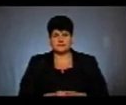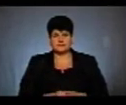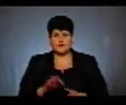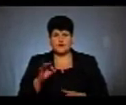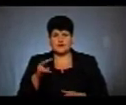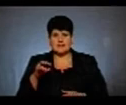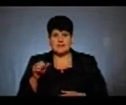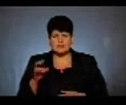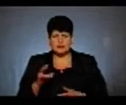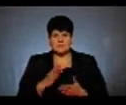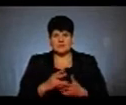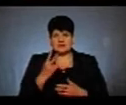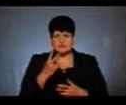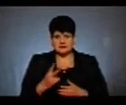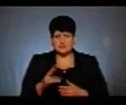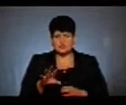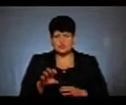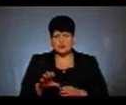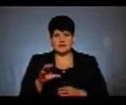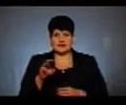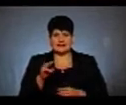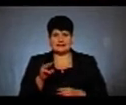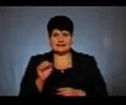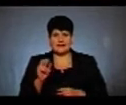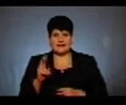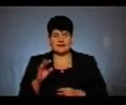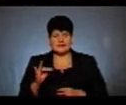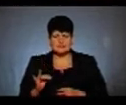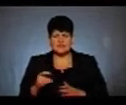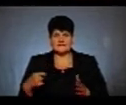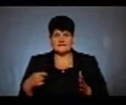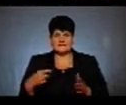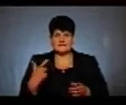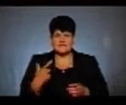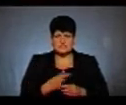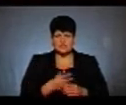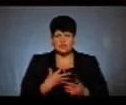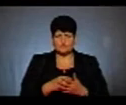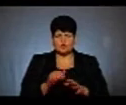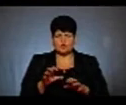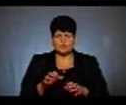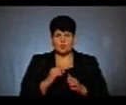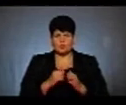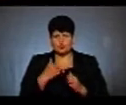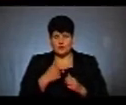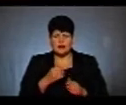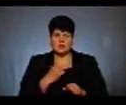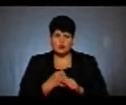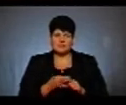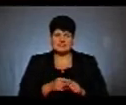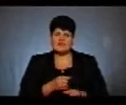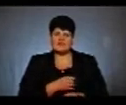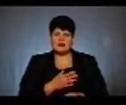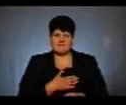Олена – власниця двох такс – Тіни та Леді. Розповідає, вакцинує своїх собак щороку. Та робить це у приватній ветеринарній